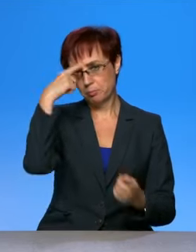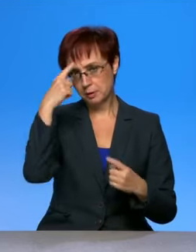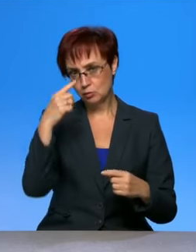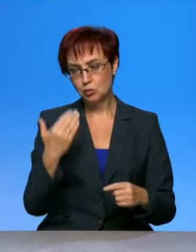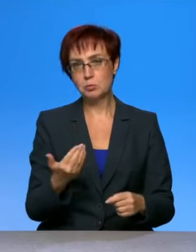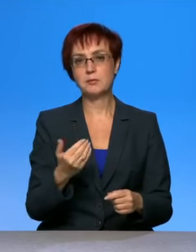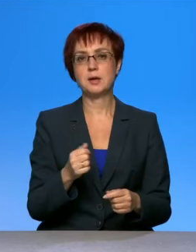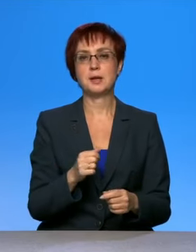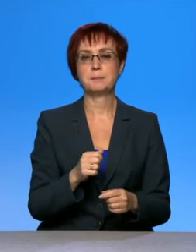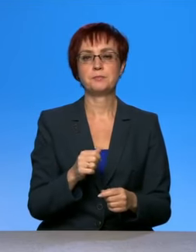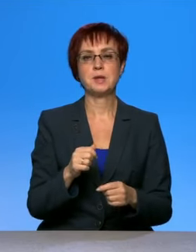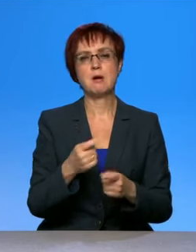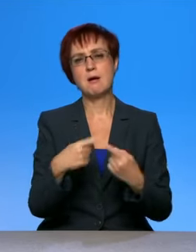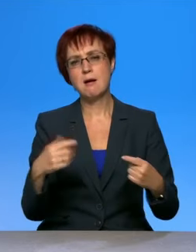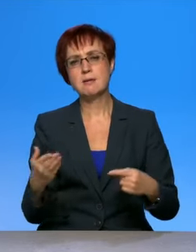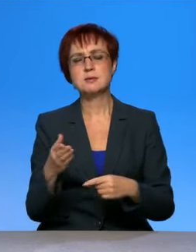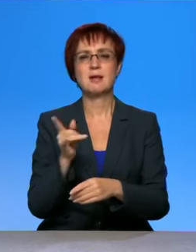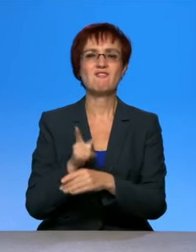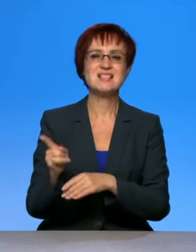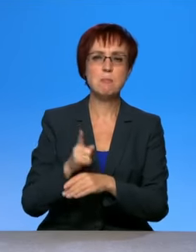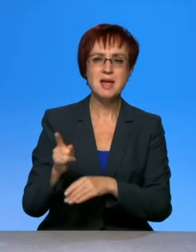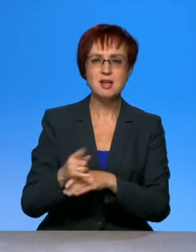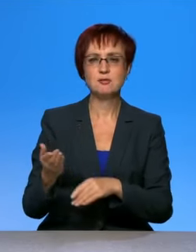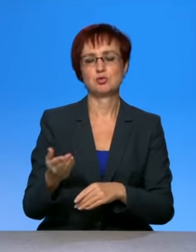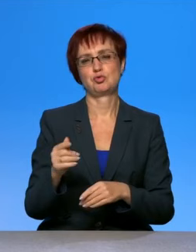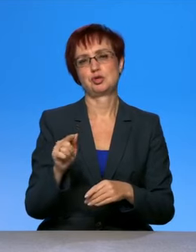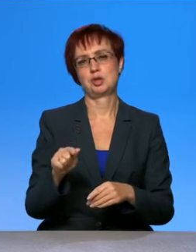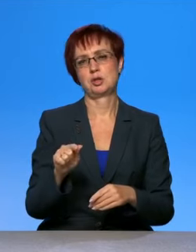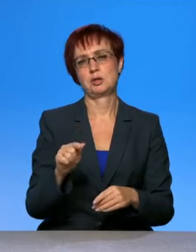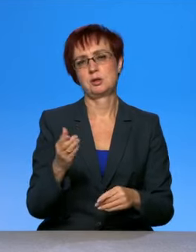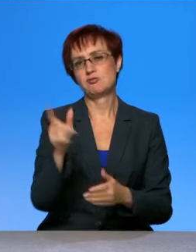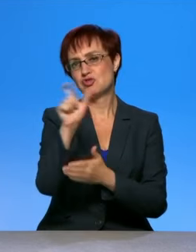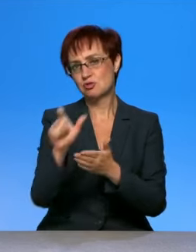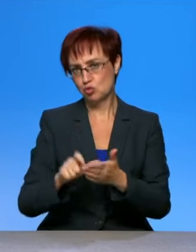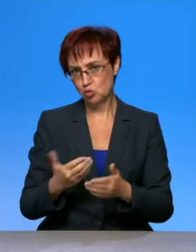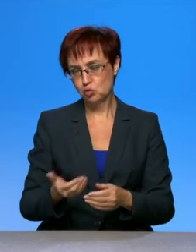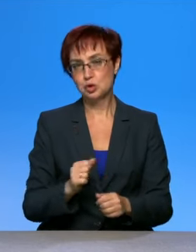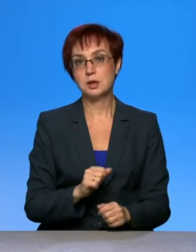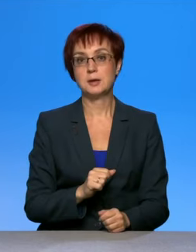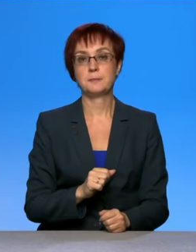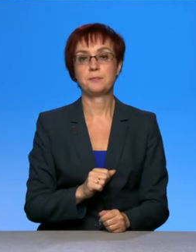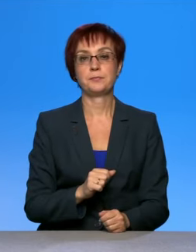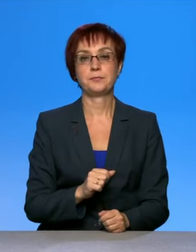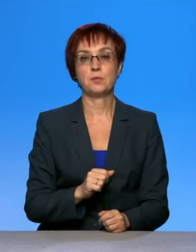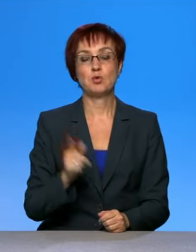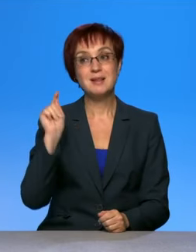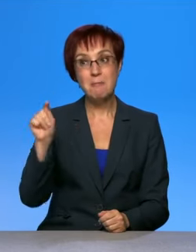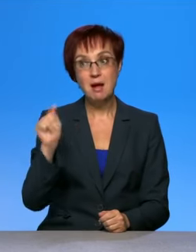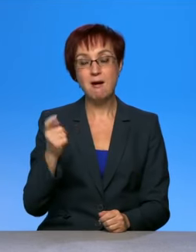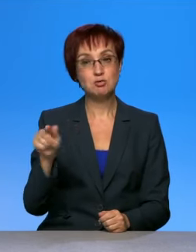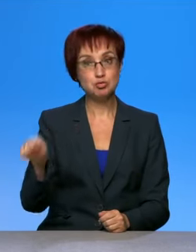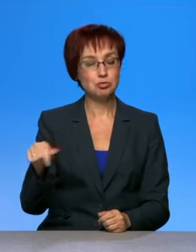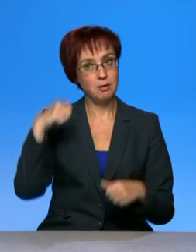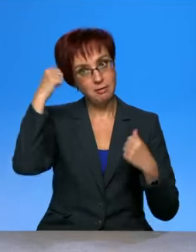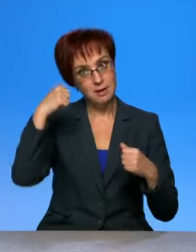был виле брант или Герберт фрам де сказать это Ещё неизвестно кто такой а с трудом проходила ратификация Московского